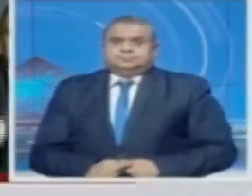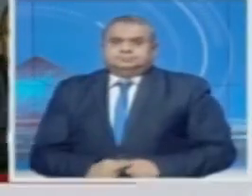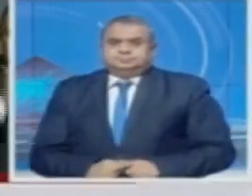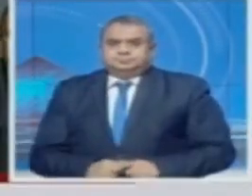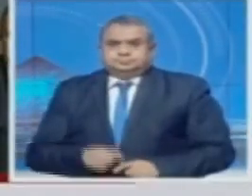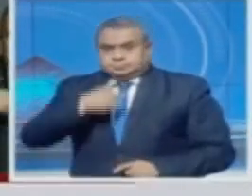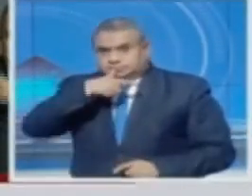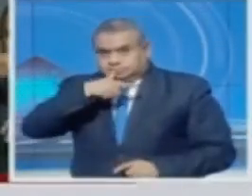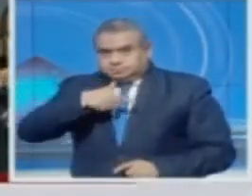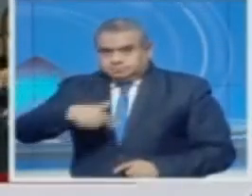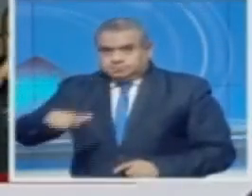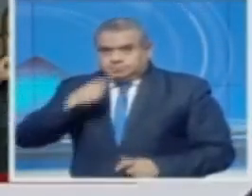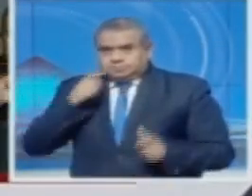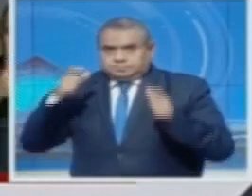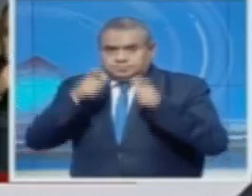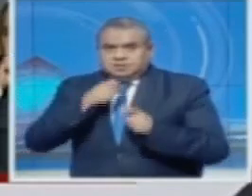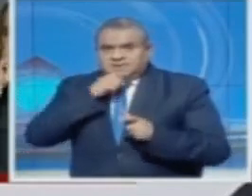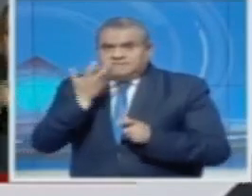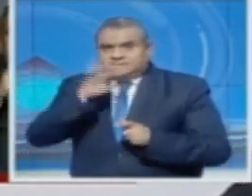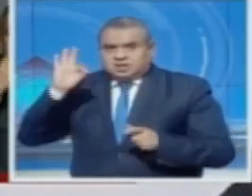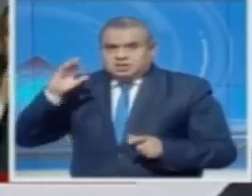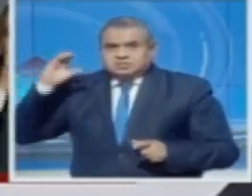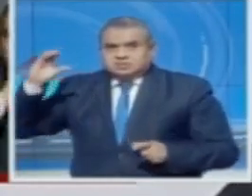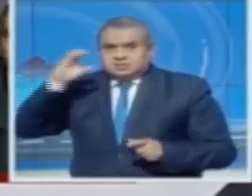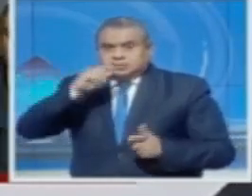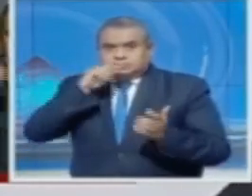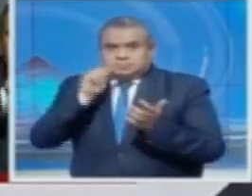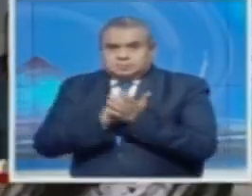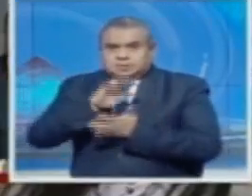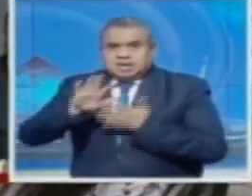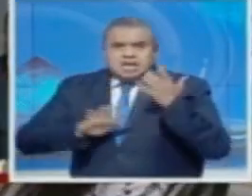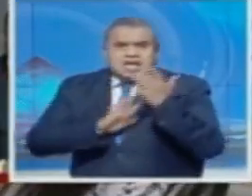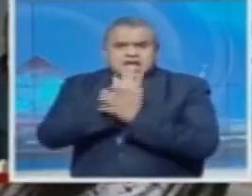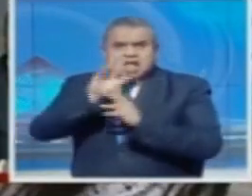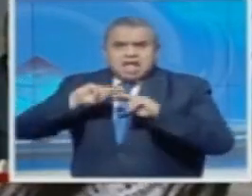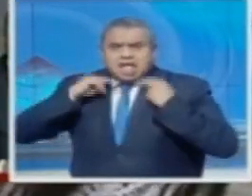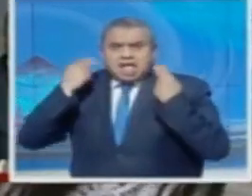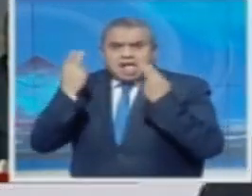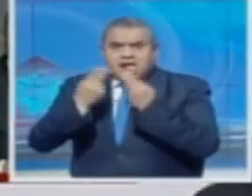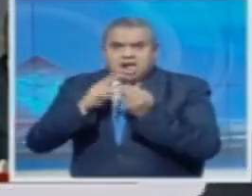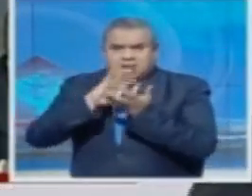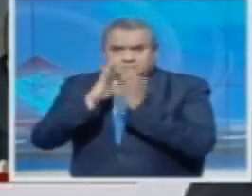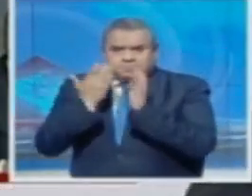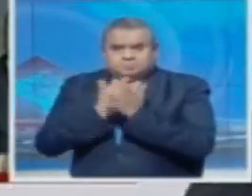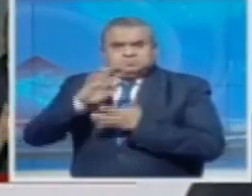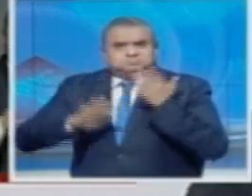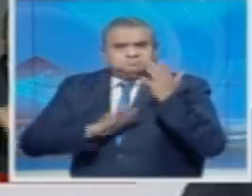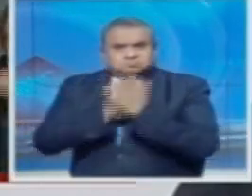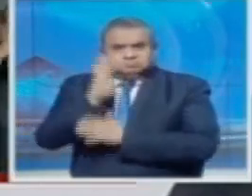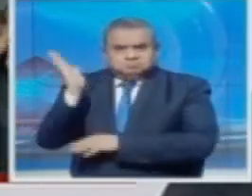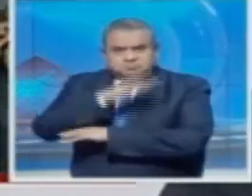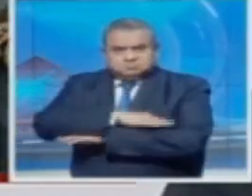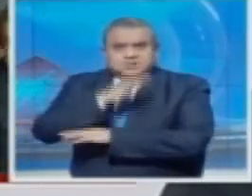في كلمته بقمة باريس، السيسي يؤكد أن الأزمات العالمية المتتالية أثرت على الدول